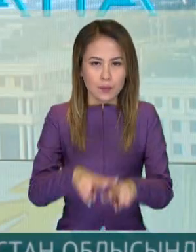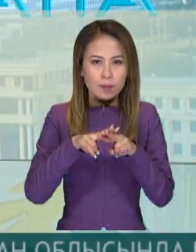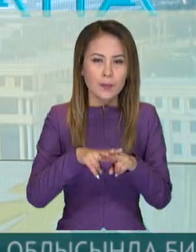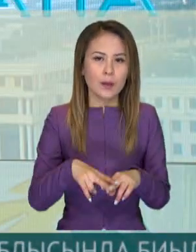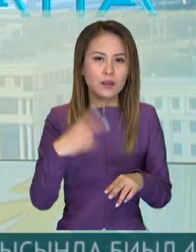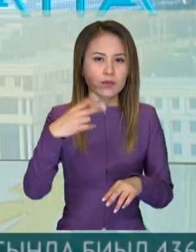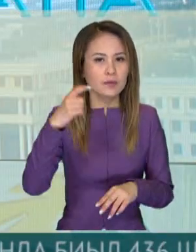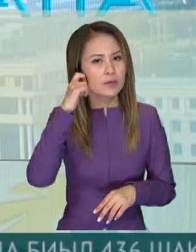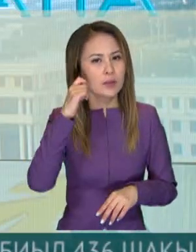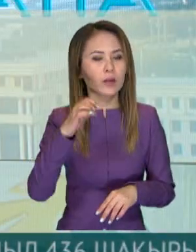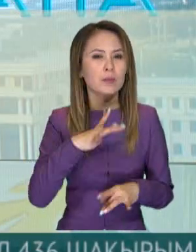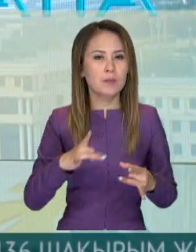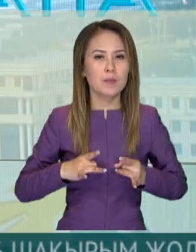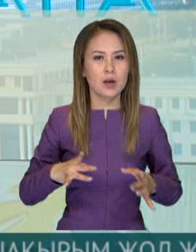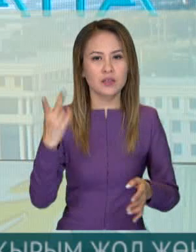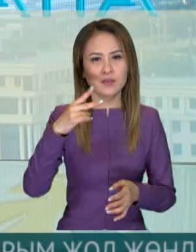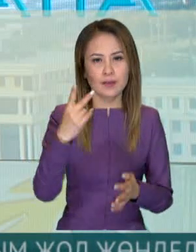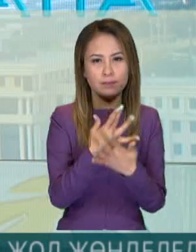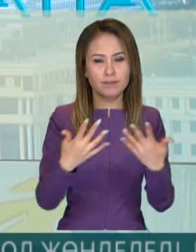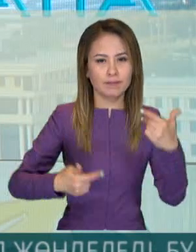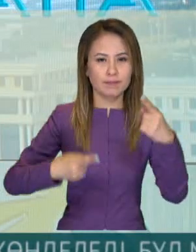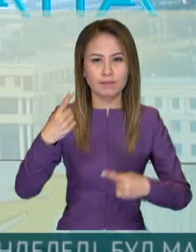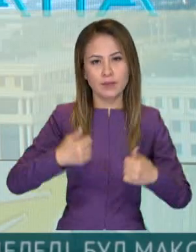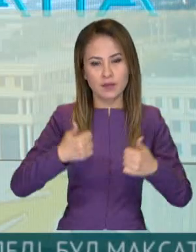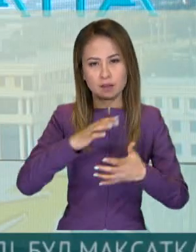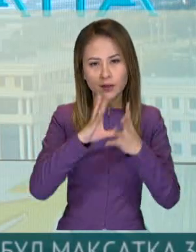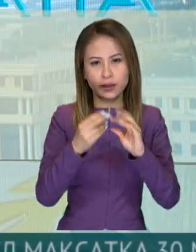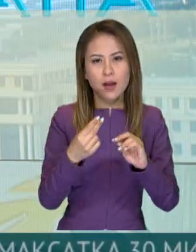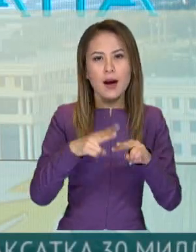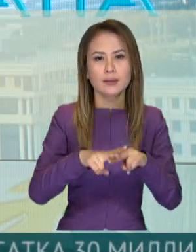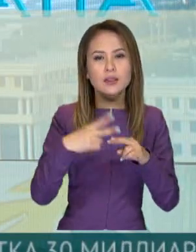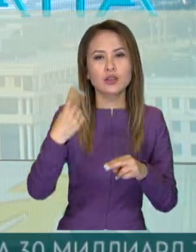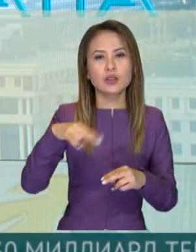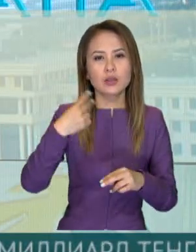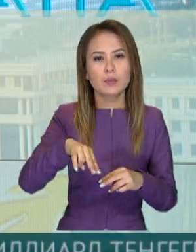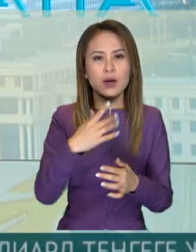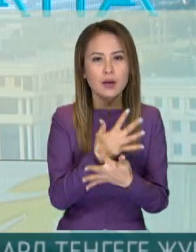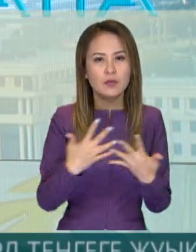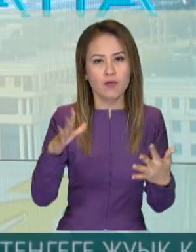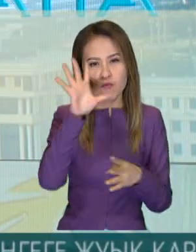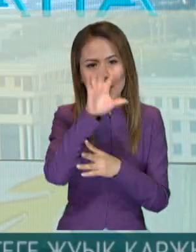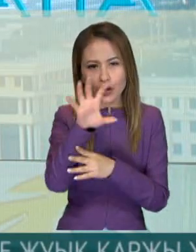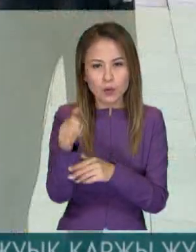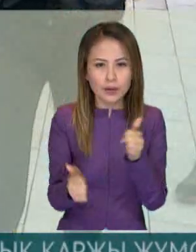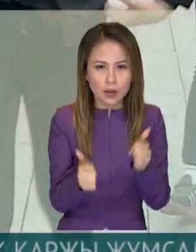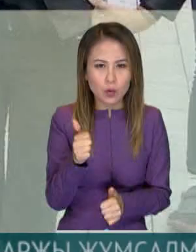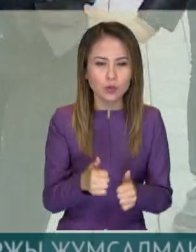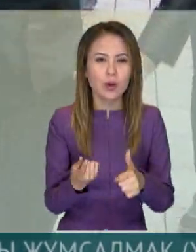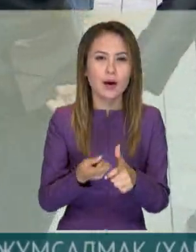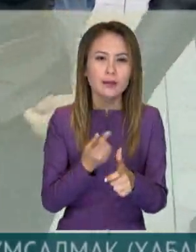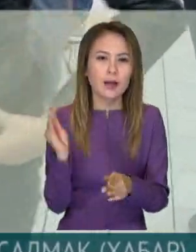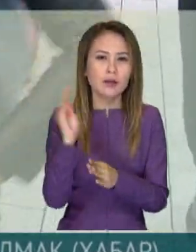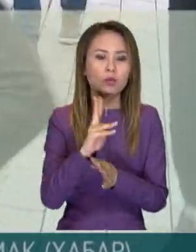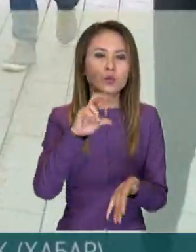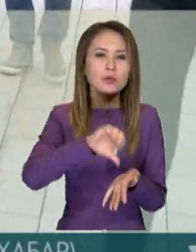Елорданың 20 жылдық мерейтойына 20 түрлі байқау жарияланды. Соның бірі Астананың 20 қыраты әуесқой фотографтардың сайысы. Оған